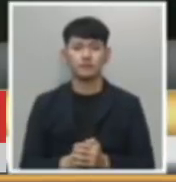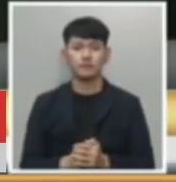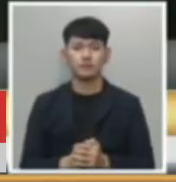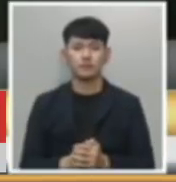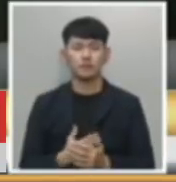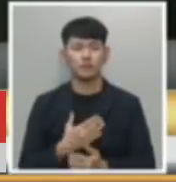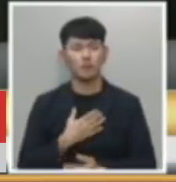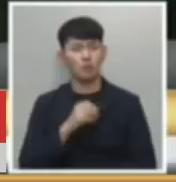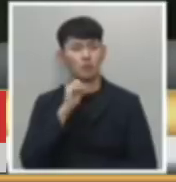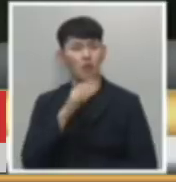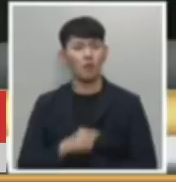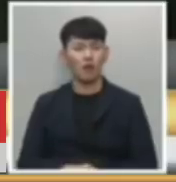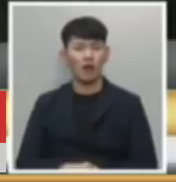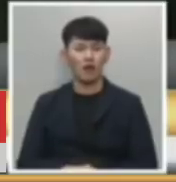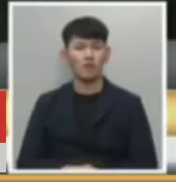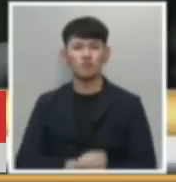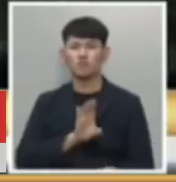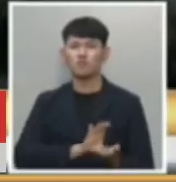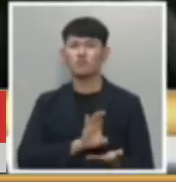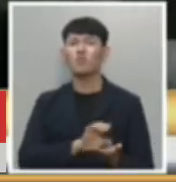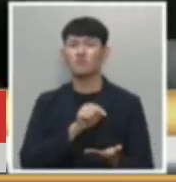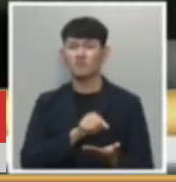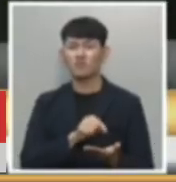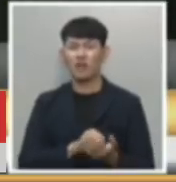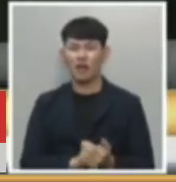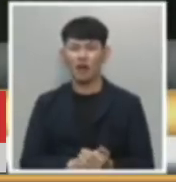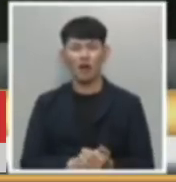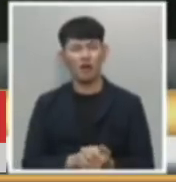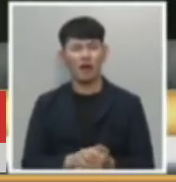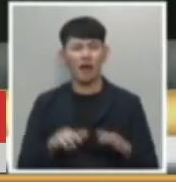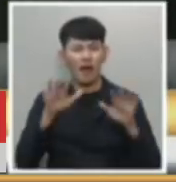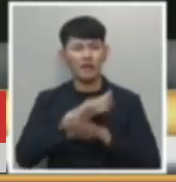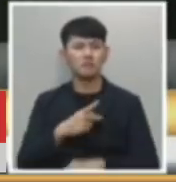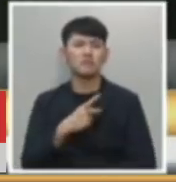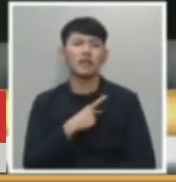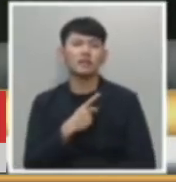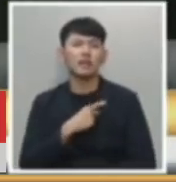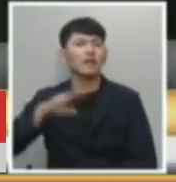ผมบอกว่าสำนักงบประมาณเนี่ยนะครับตั้งงบแบบเกรงใจทหาร